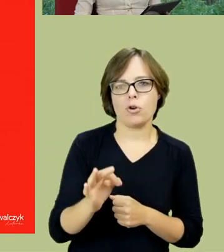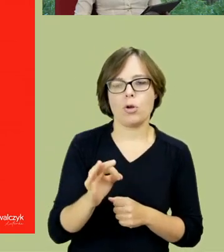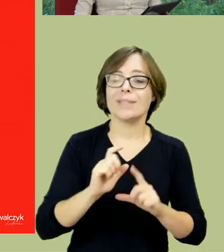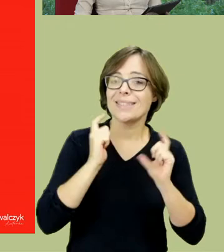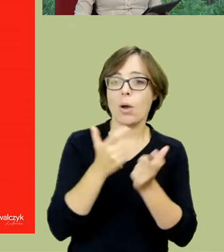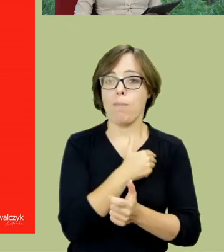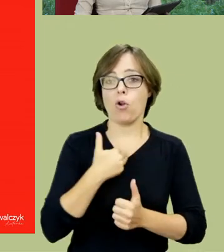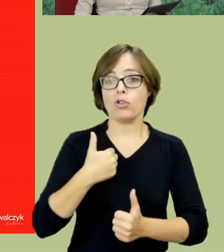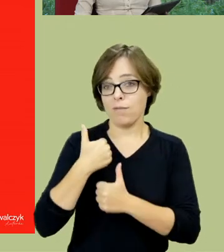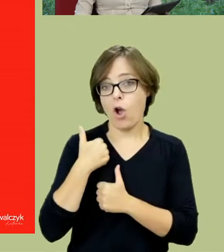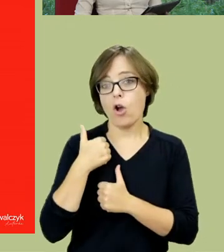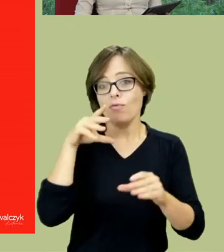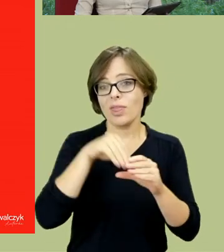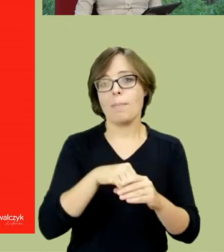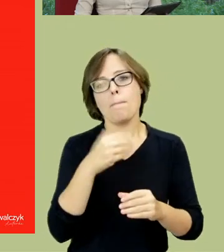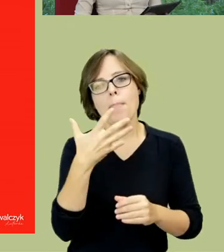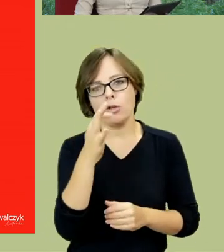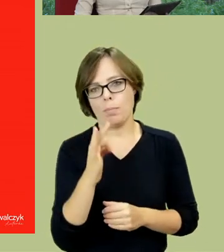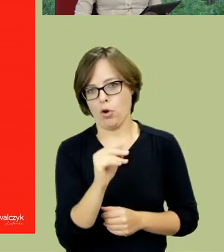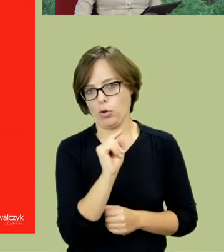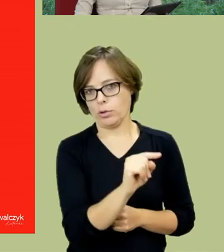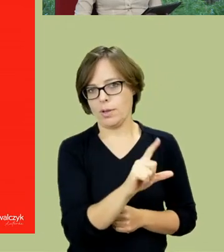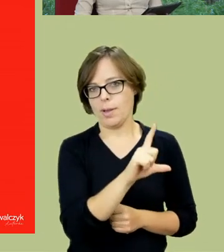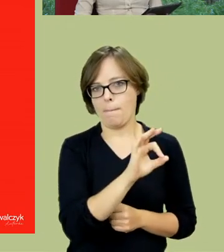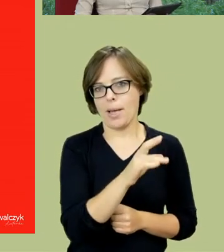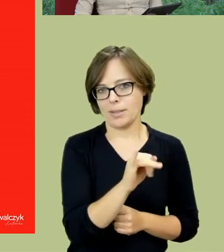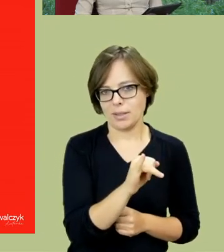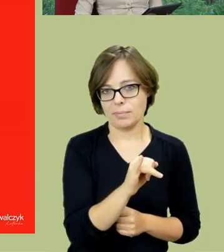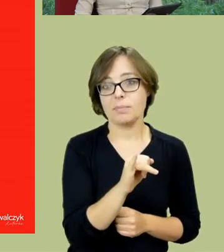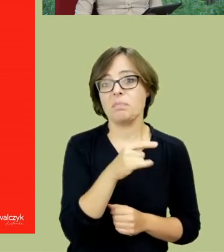sił zbrojnych. To znów wydaje się niewiele,